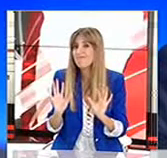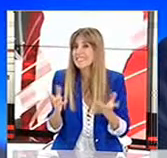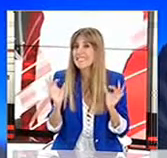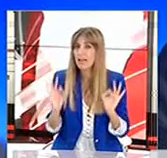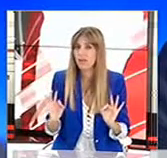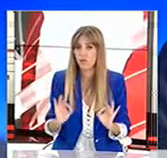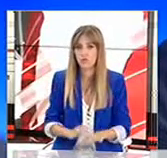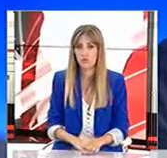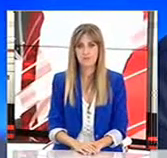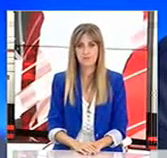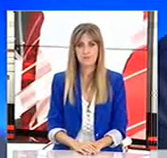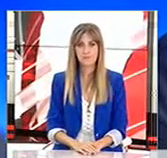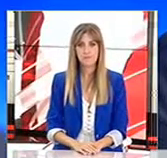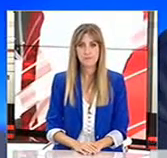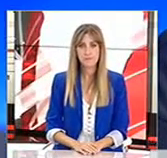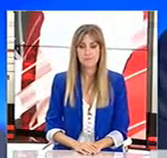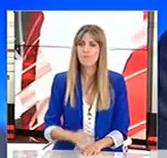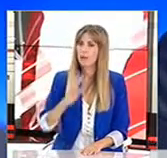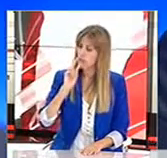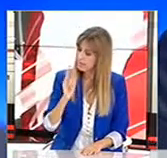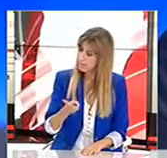η επιλογή μας να άρουμε